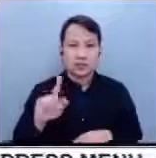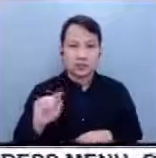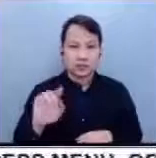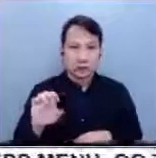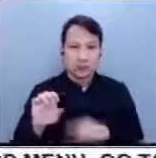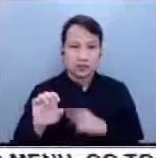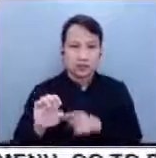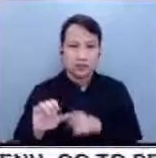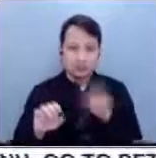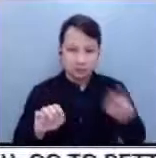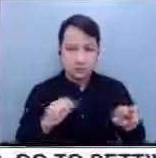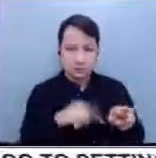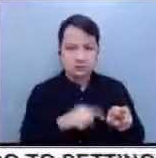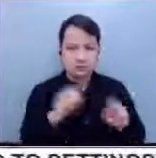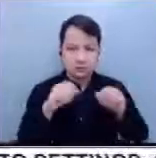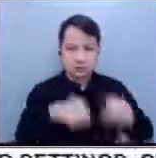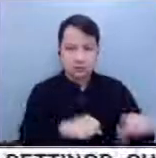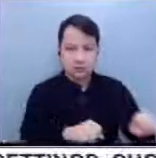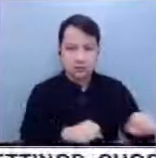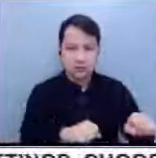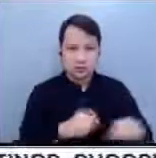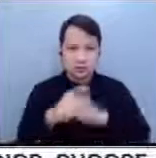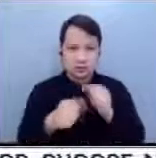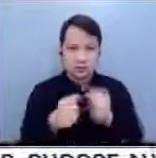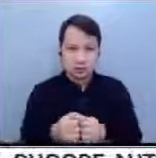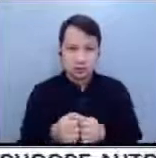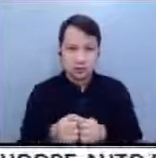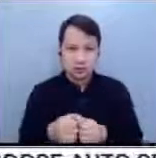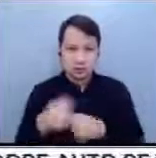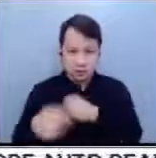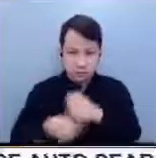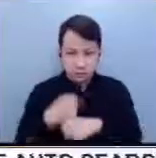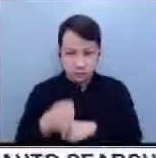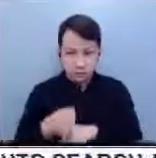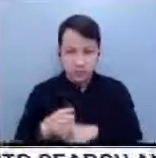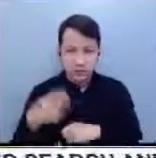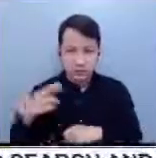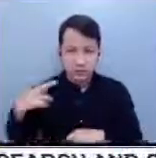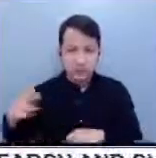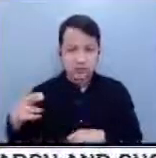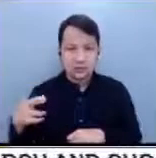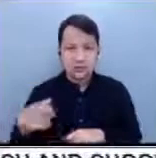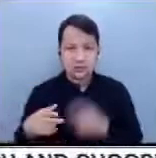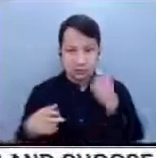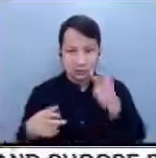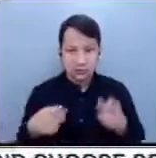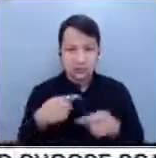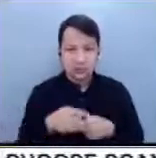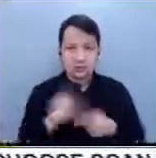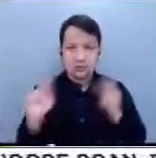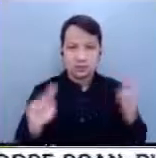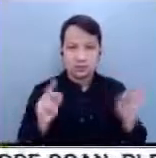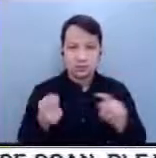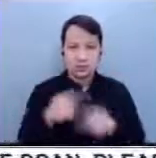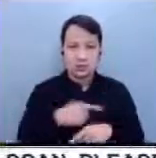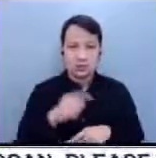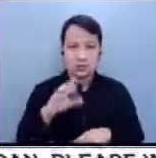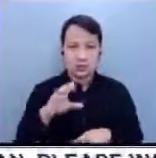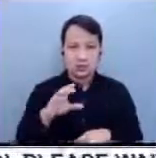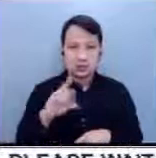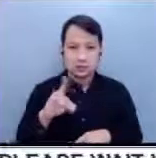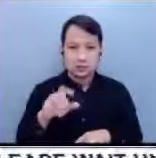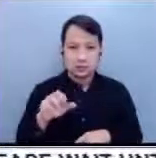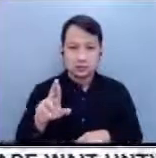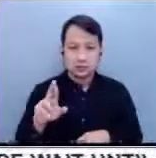sa Dalampasigan na nakapulupot ang tali sa kanang paa nito. Nang tignan ng mga tauhan ng CENRO Mobo